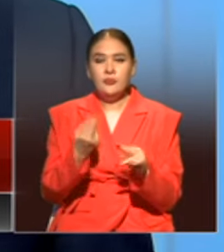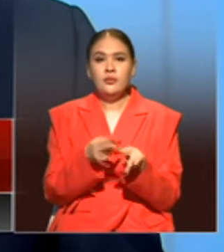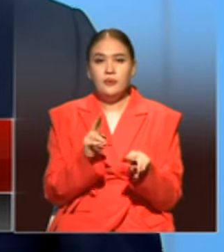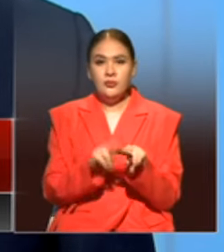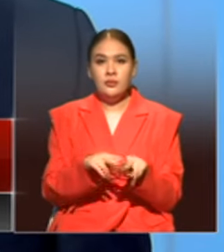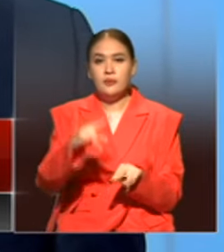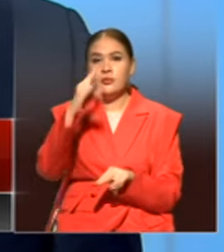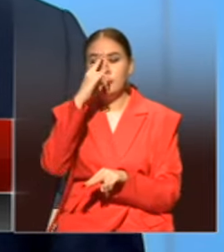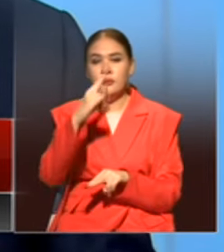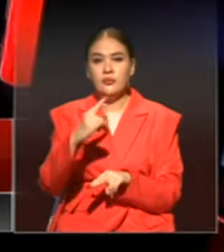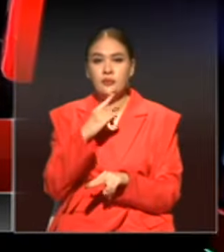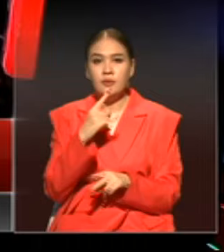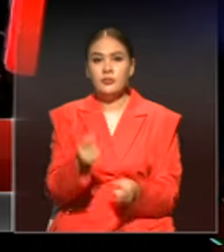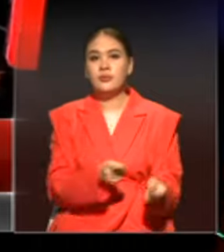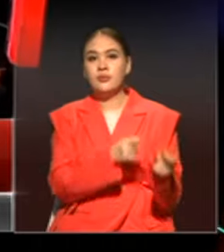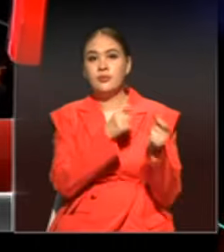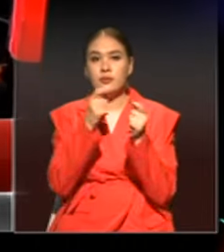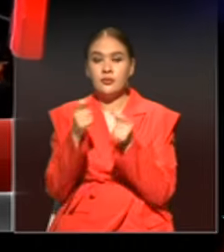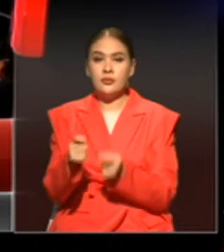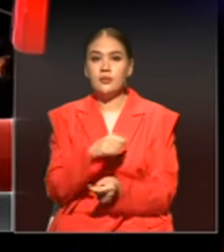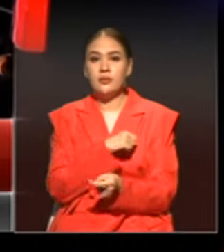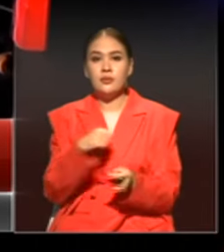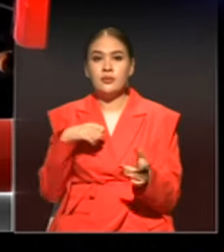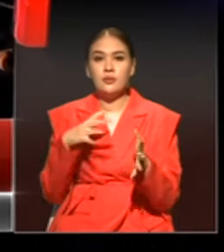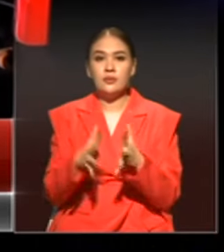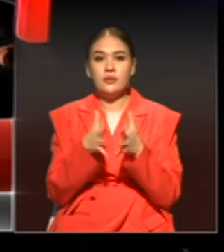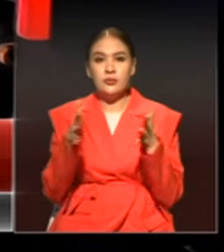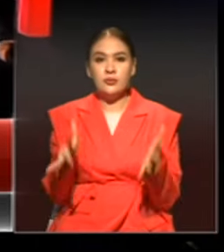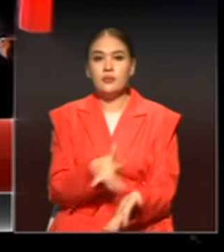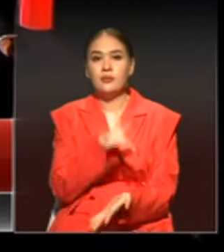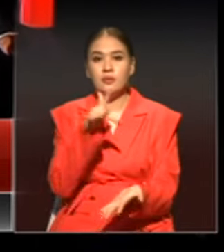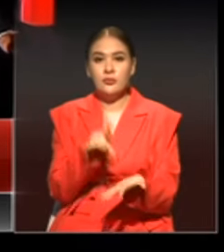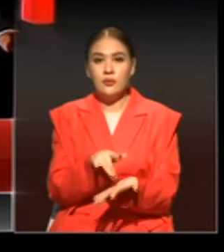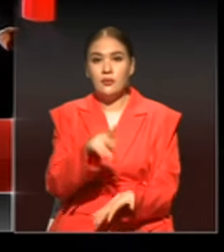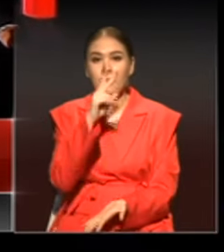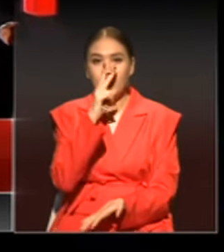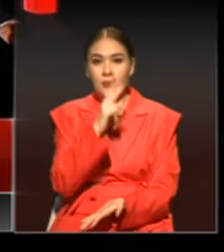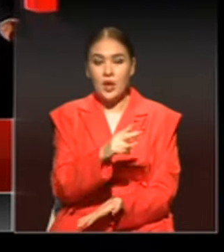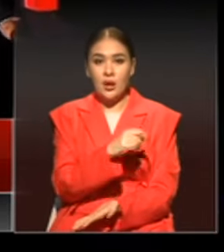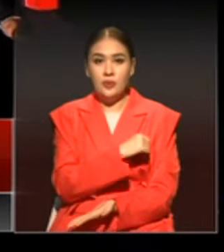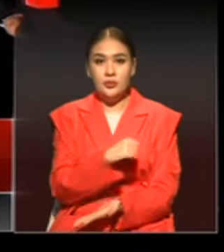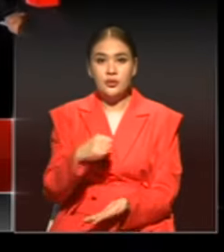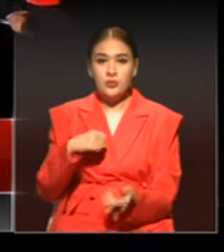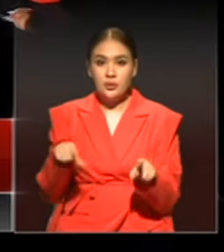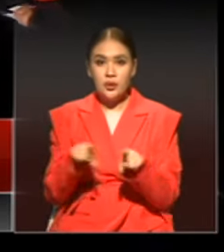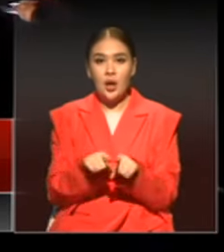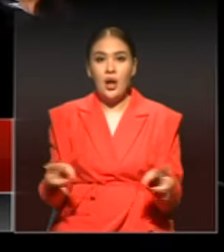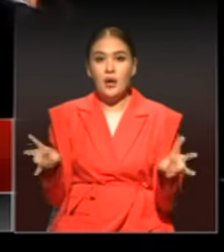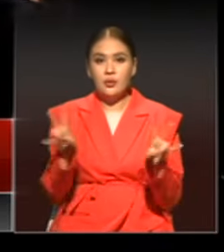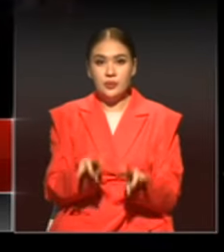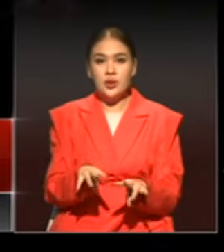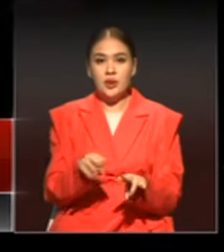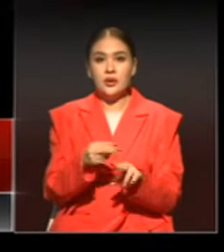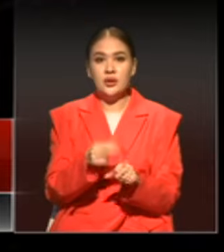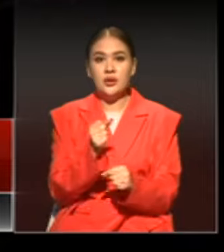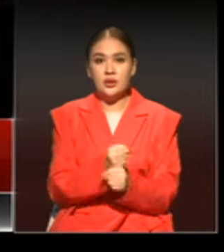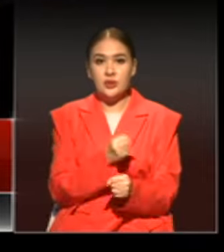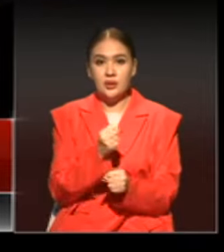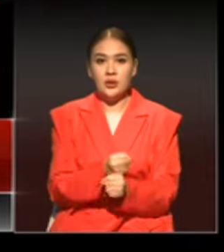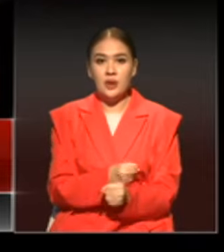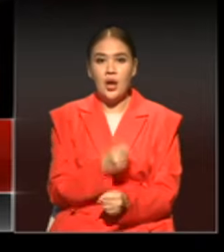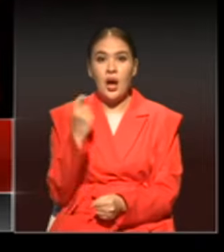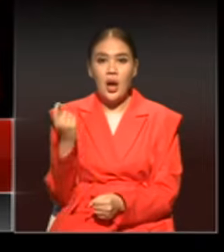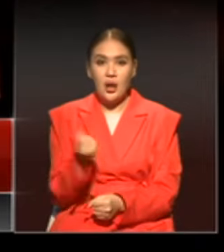инвесторлар Қазақстанға келіп, Қазақстандағы мысалы ең ірі қалаларымыздың қалдығын көрген күннің өзінде қалдықтар аз дейді. Қалдықтар аз